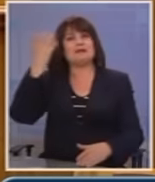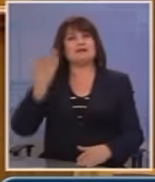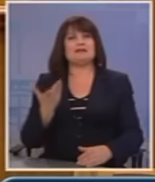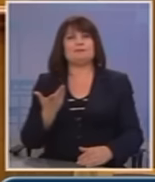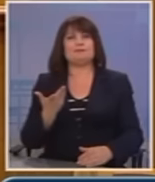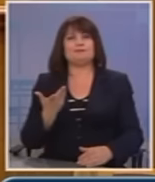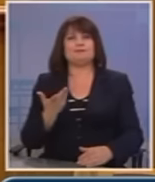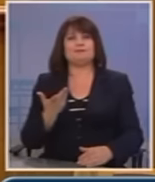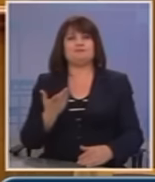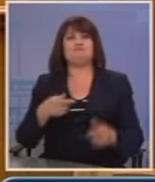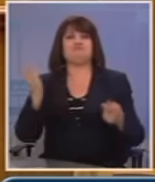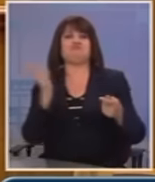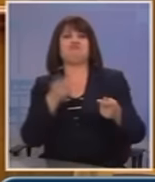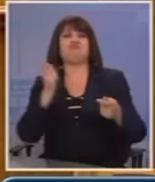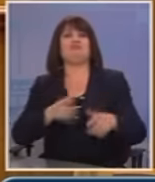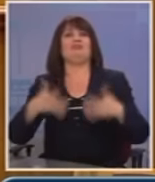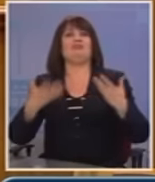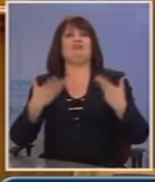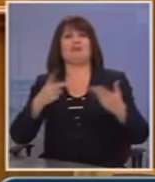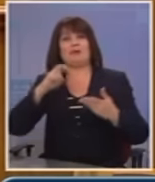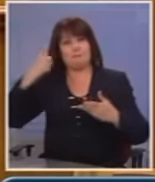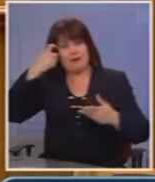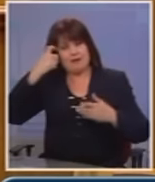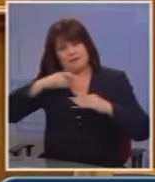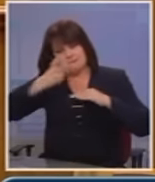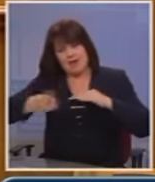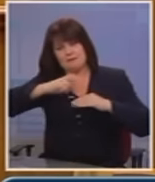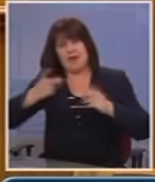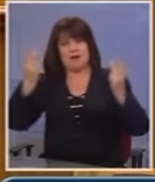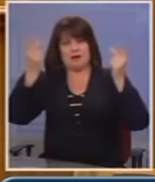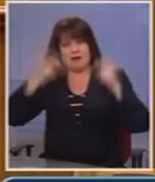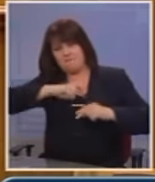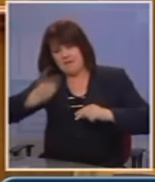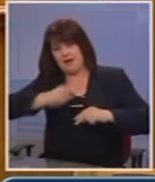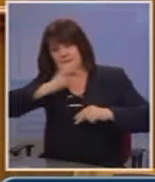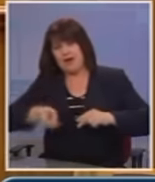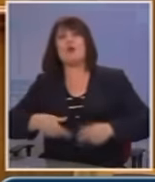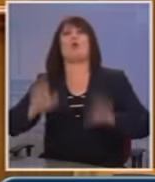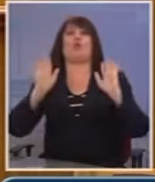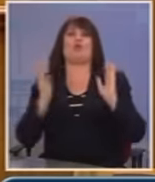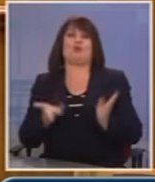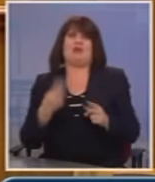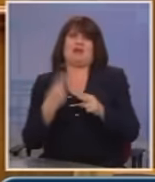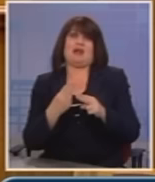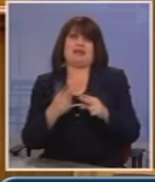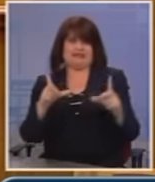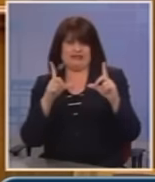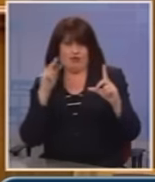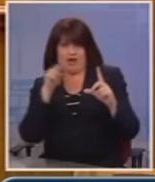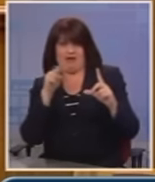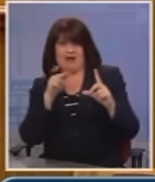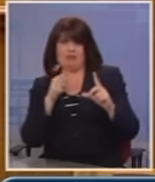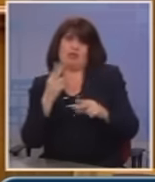ούτε με ταούλια που παίζουν το χορό του Ζαλόγκου. Δεν μας αξίζει αυτή η εικόνα που βλέπουμε από χτες το